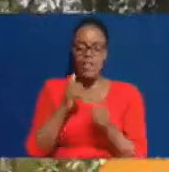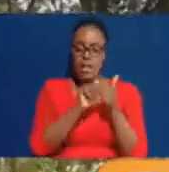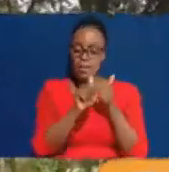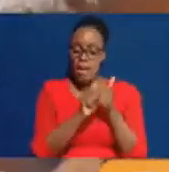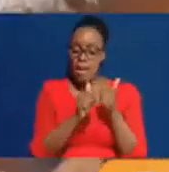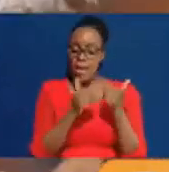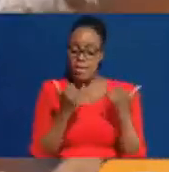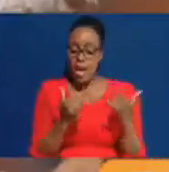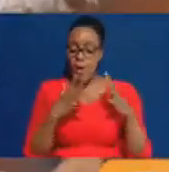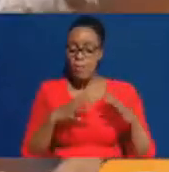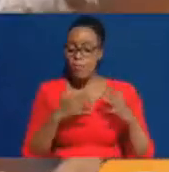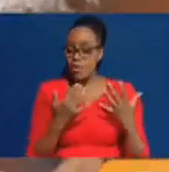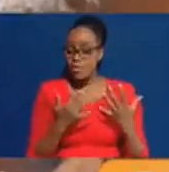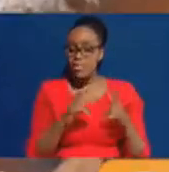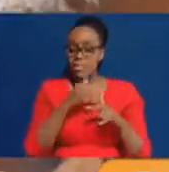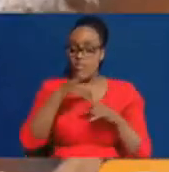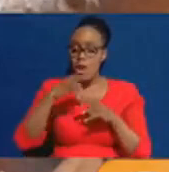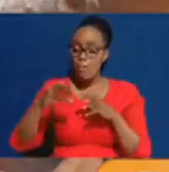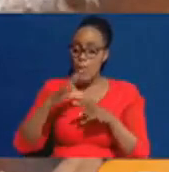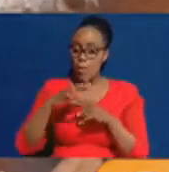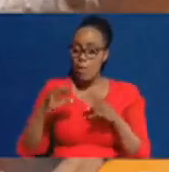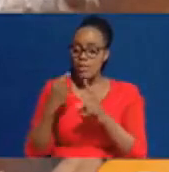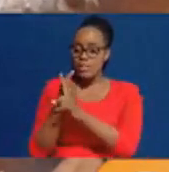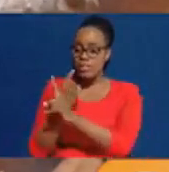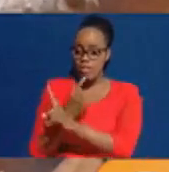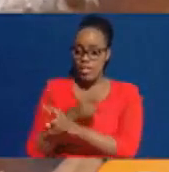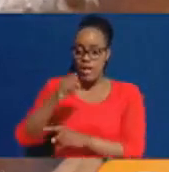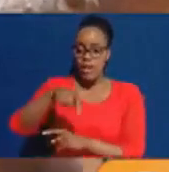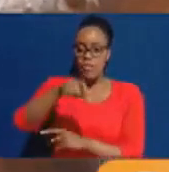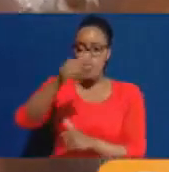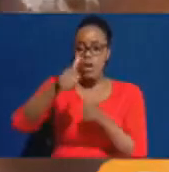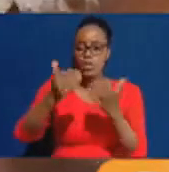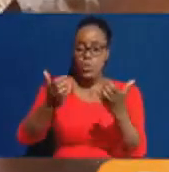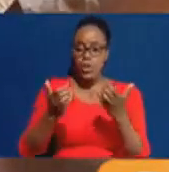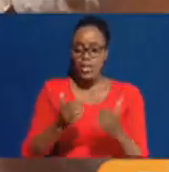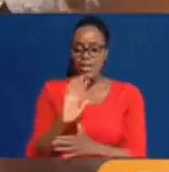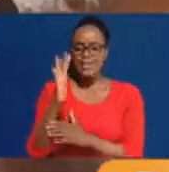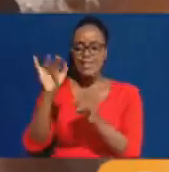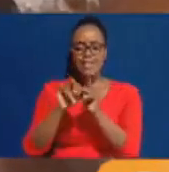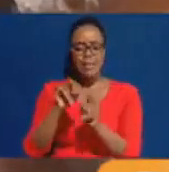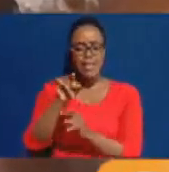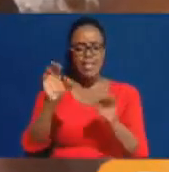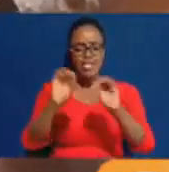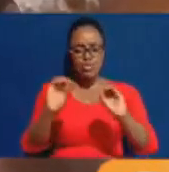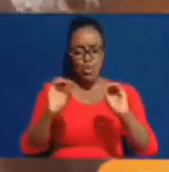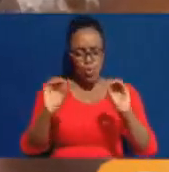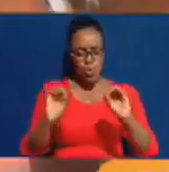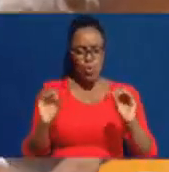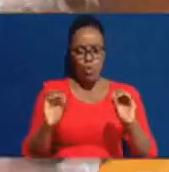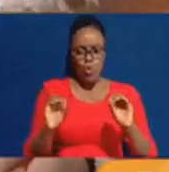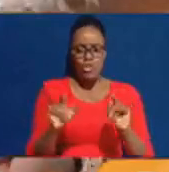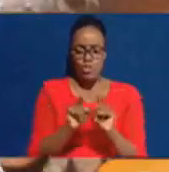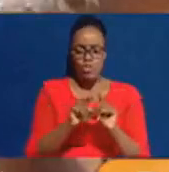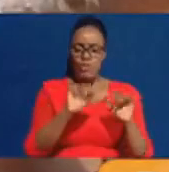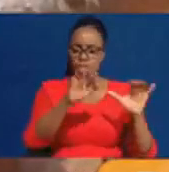na mboga kama vile za majani, ambao hatuhitaji mti kama huu uwe katika shamba,